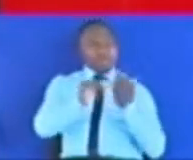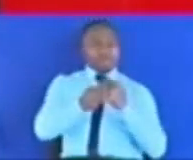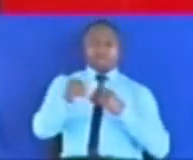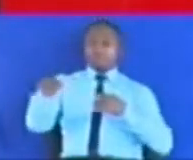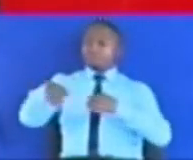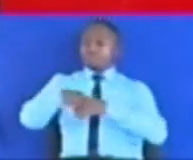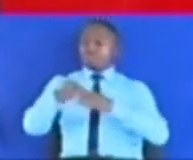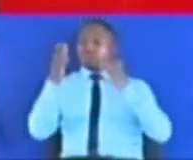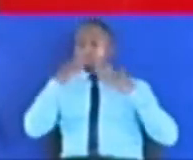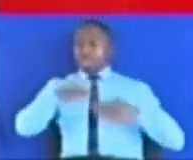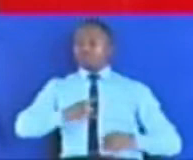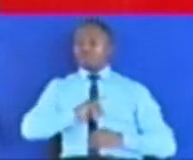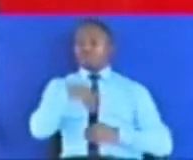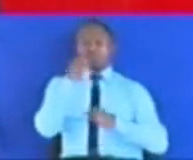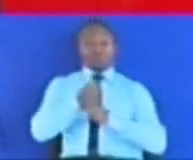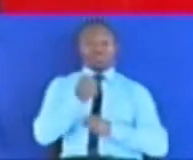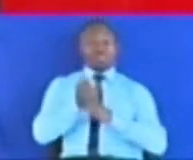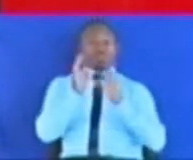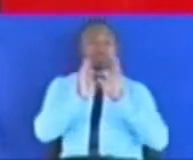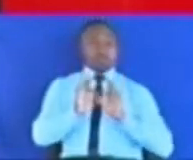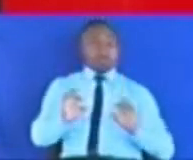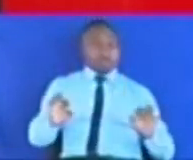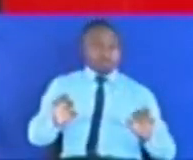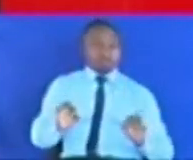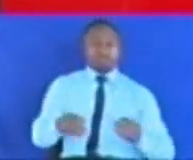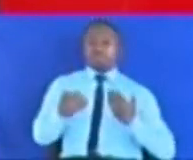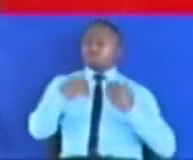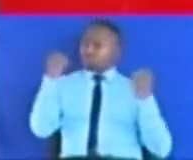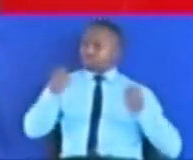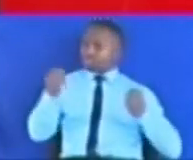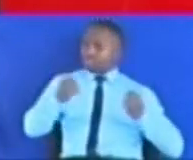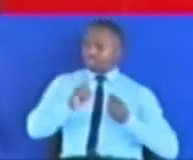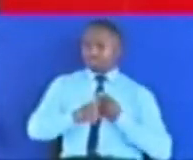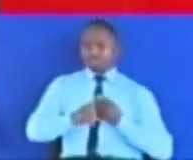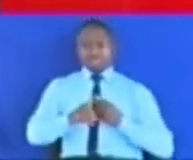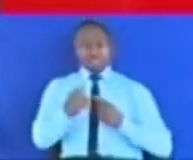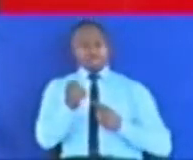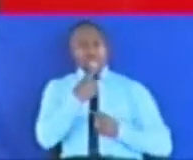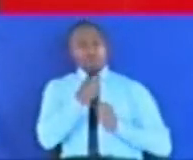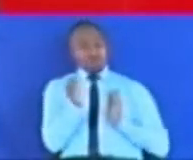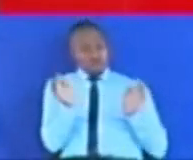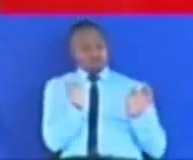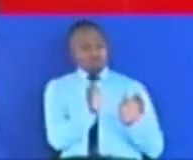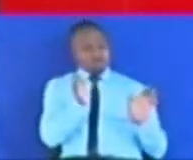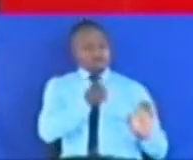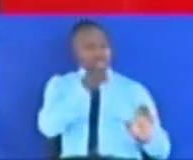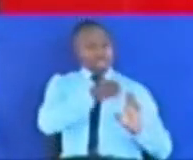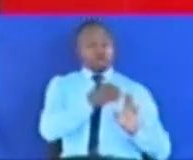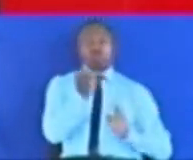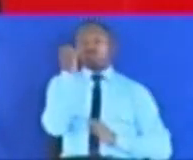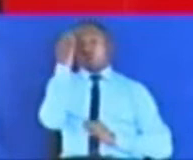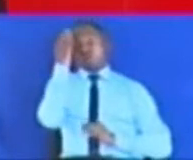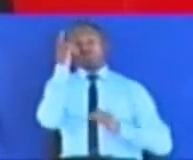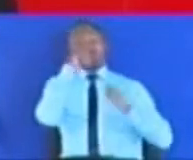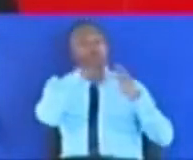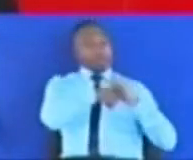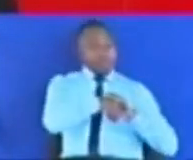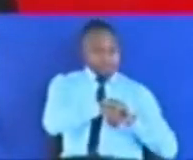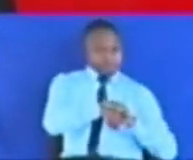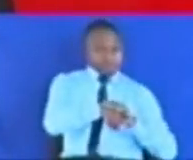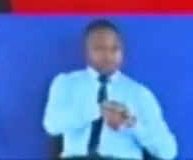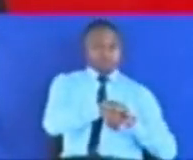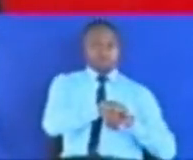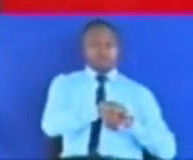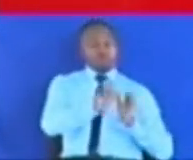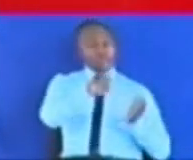afya ikifanya kazi vizuri na tukajitahidi kuwa tuna store dawa kwa ajili ya inpatient, yani kwa maana ya wagonjwa ambao